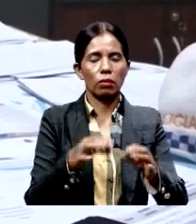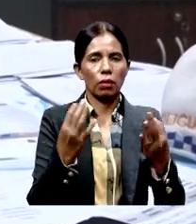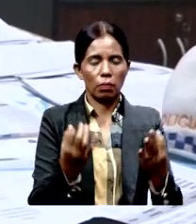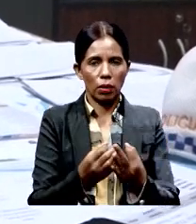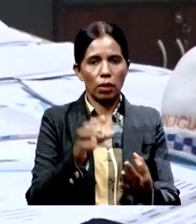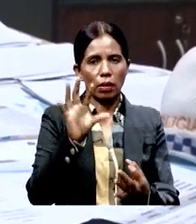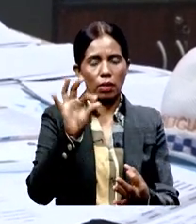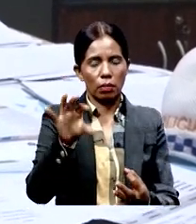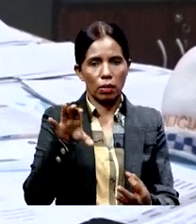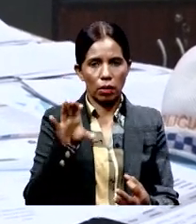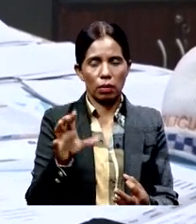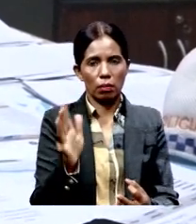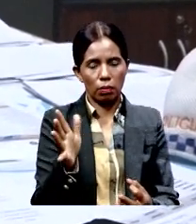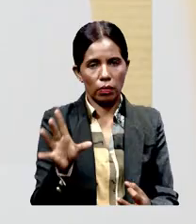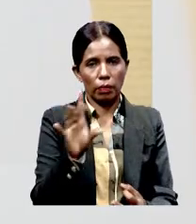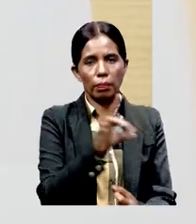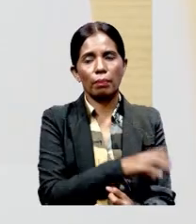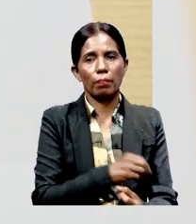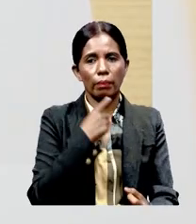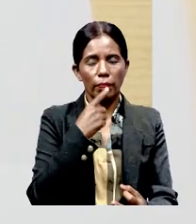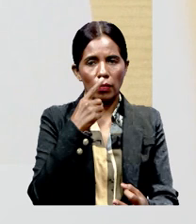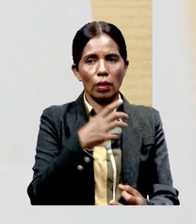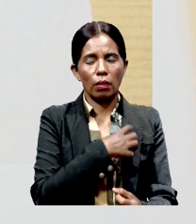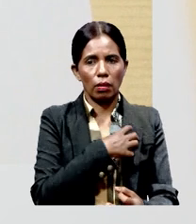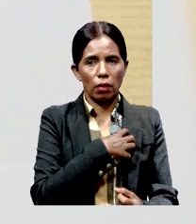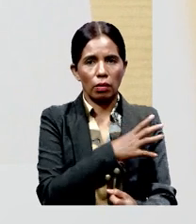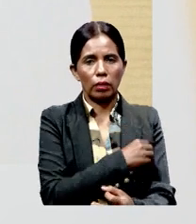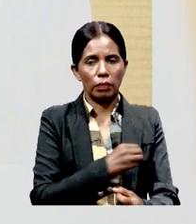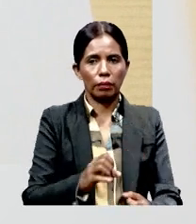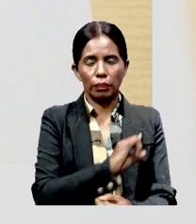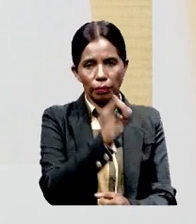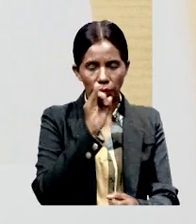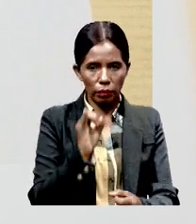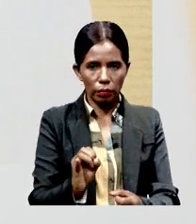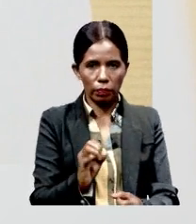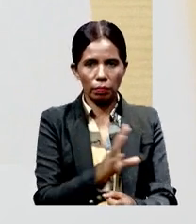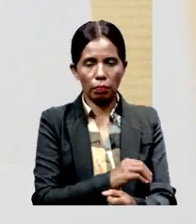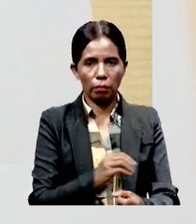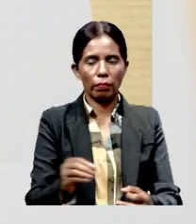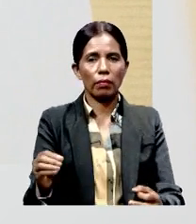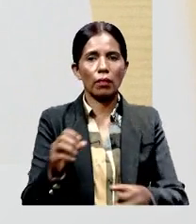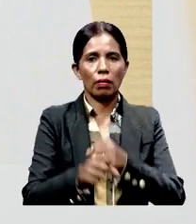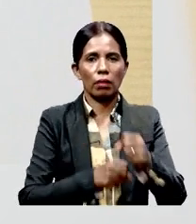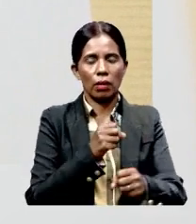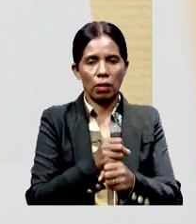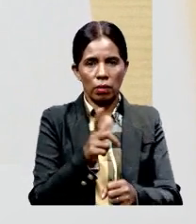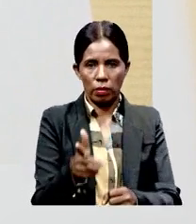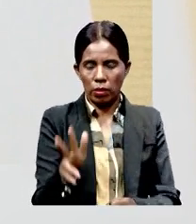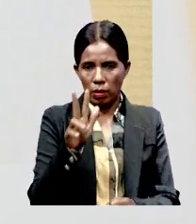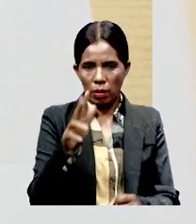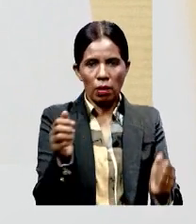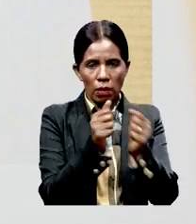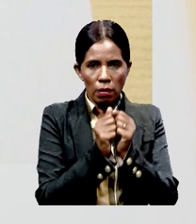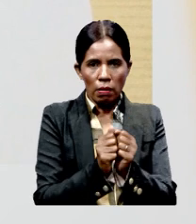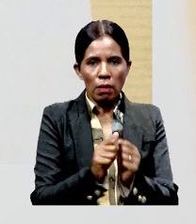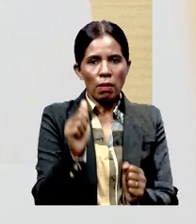hitu. Kaju infrasaun nebe durante ne polisi transitu sira identifika infrator sira komete ia tinang riu roron resin tolu hamutuk